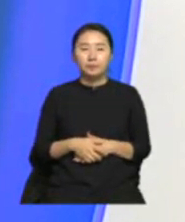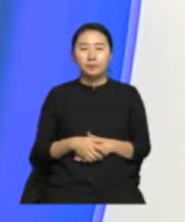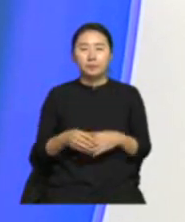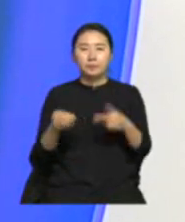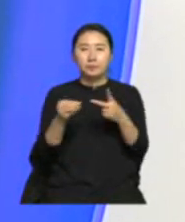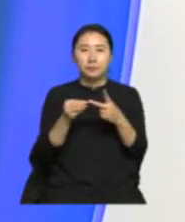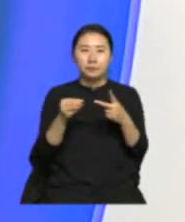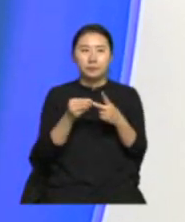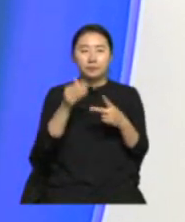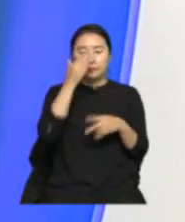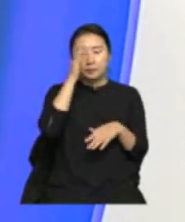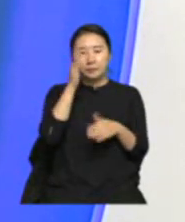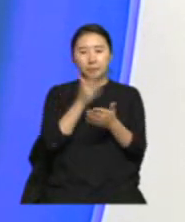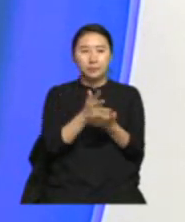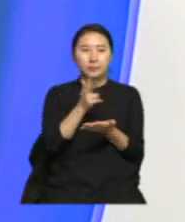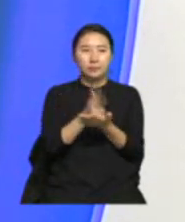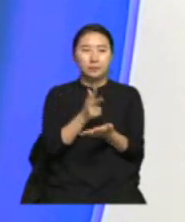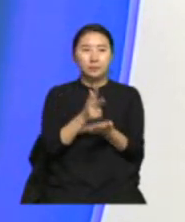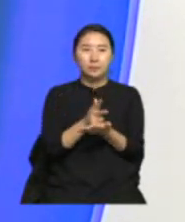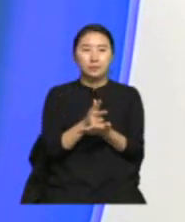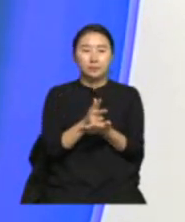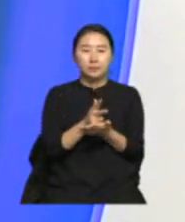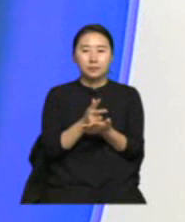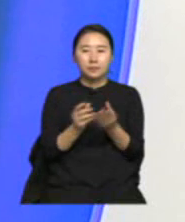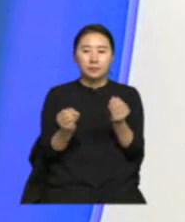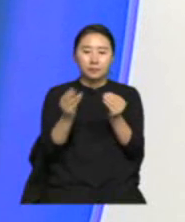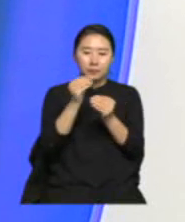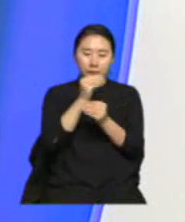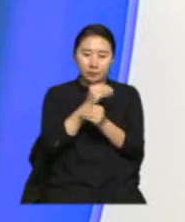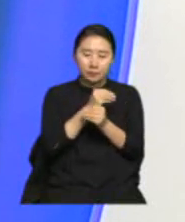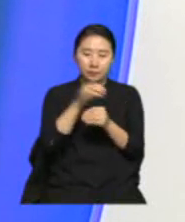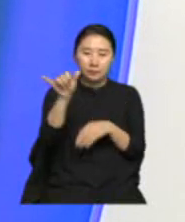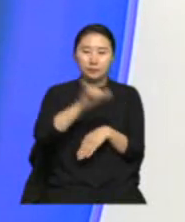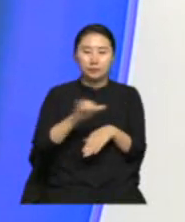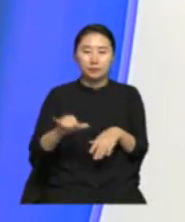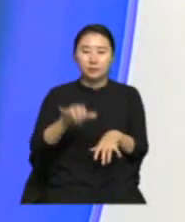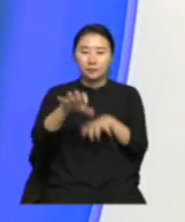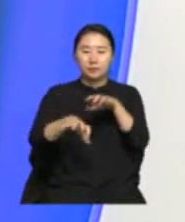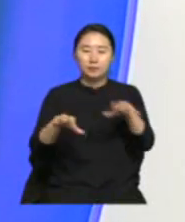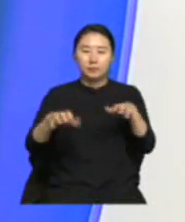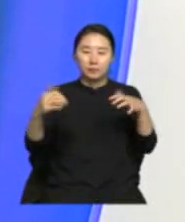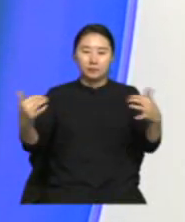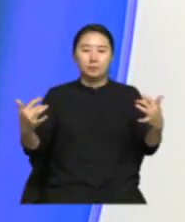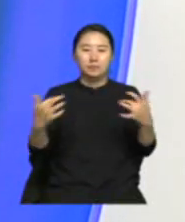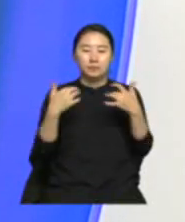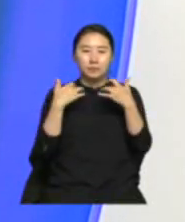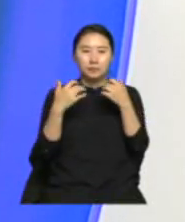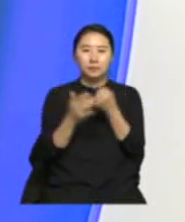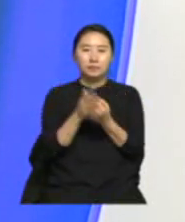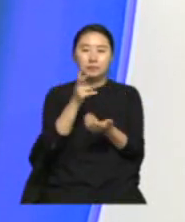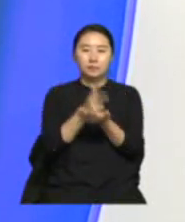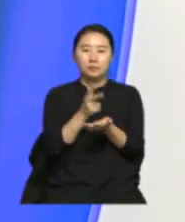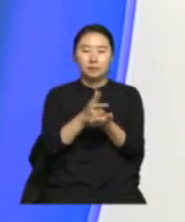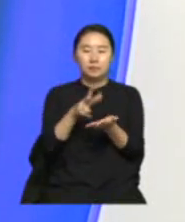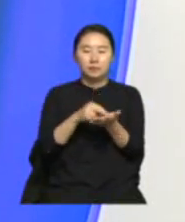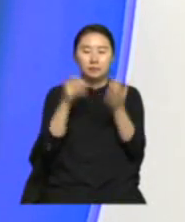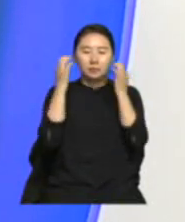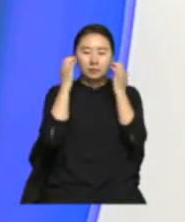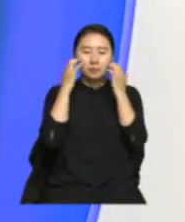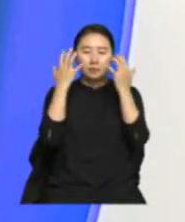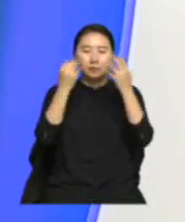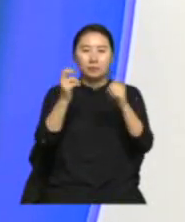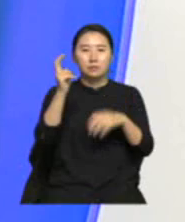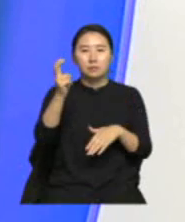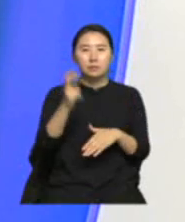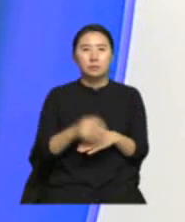번째 키워드는 무료 주차입니다. 민족 대명절인 추석엔 전국 각지에서 차량이 몰려드는 만큼 주차 문제로 골치 아팠던 경험